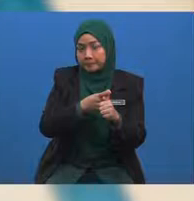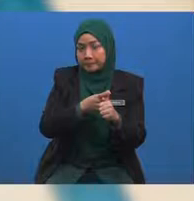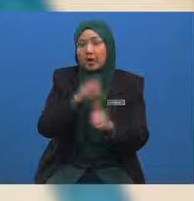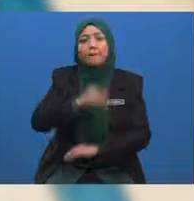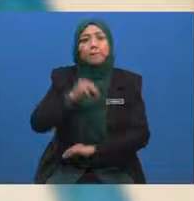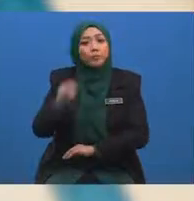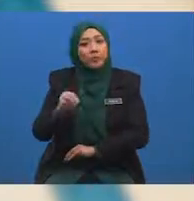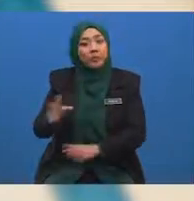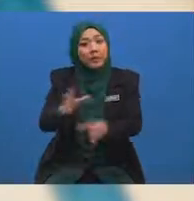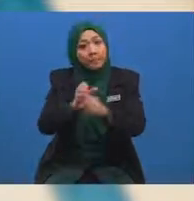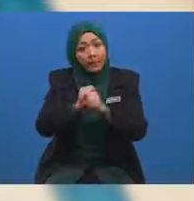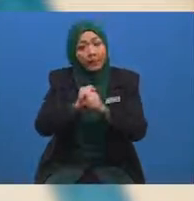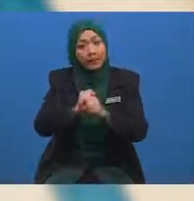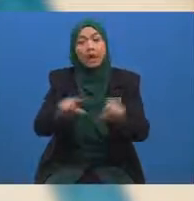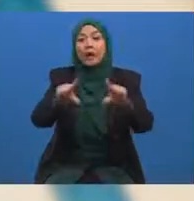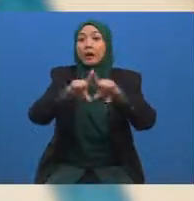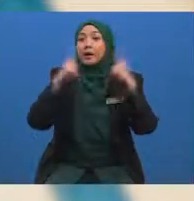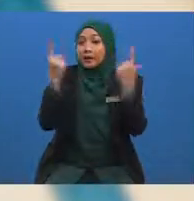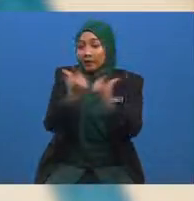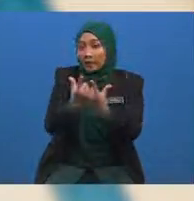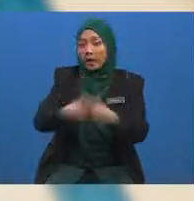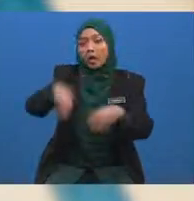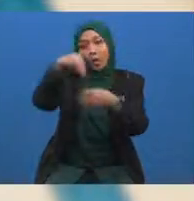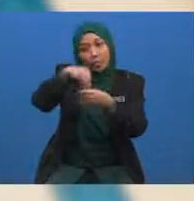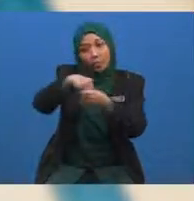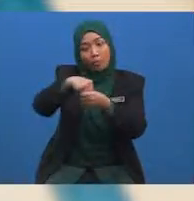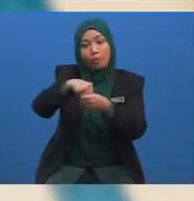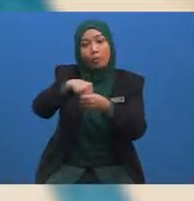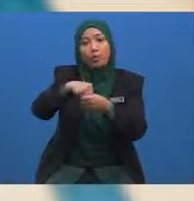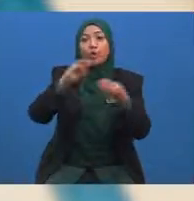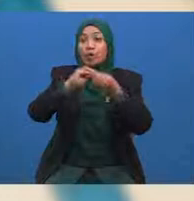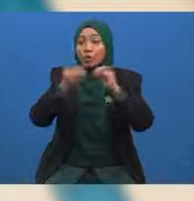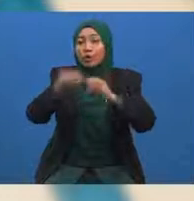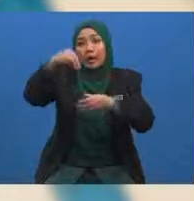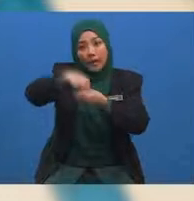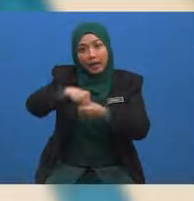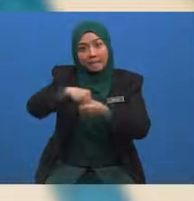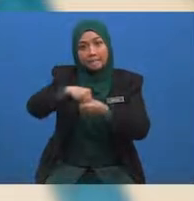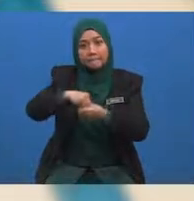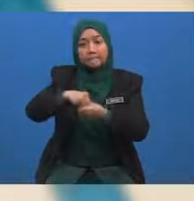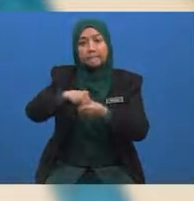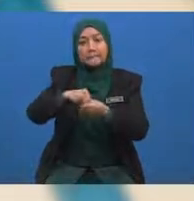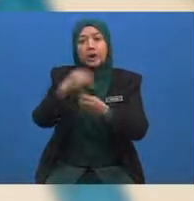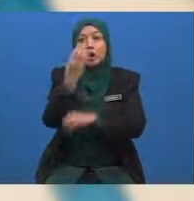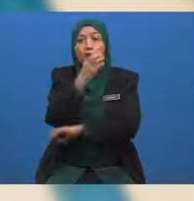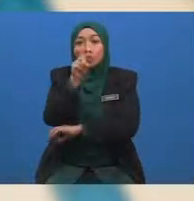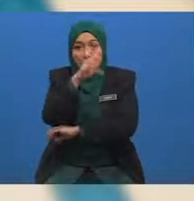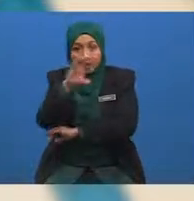murid dapat mengelaskan nombor dalam lingkungan 100 kepada nombor